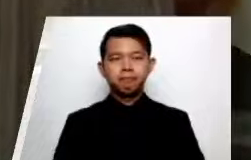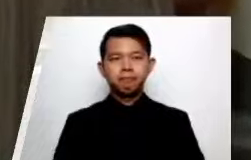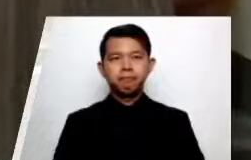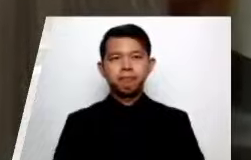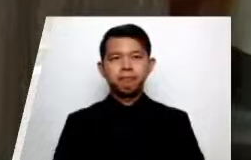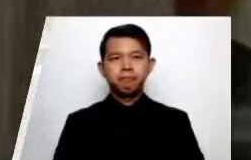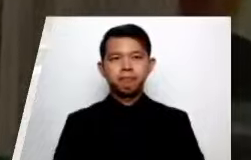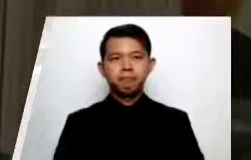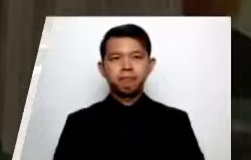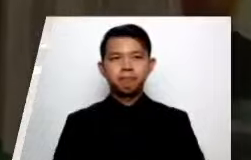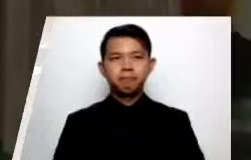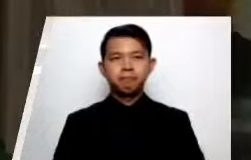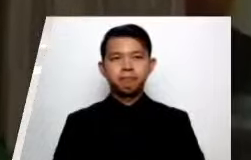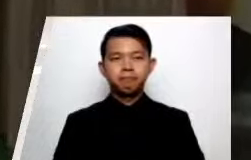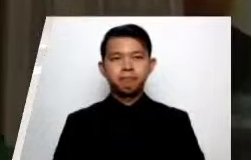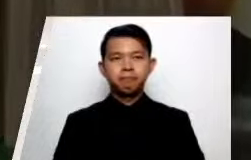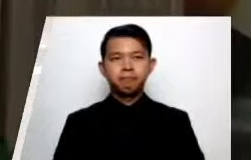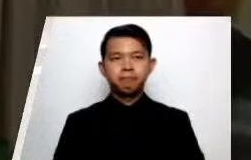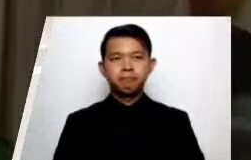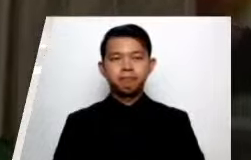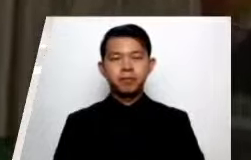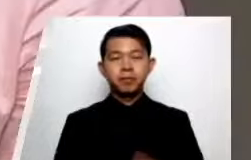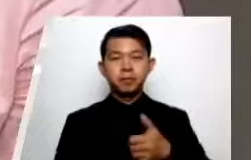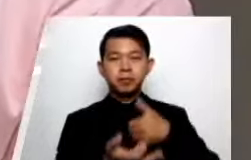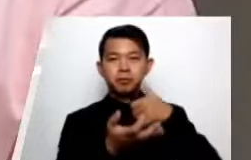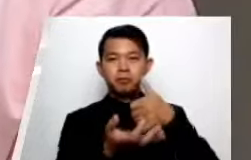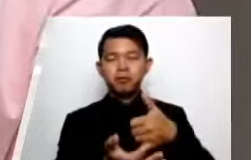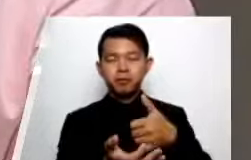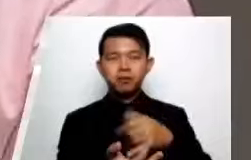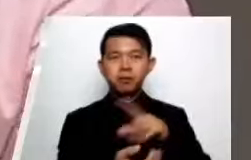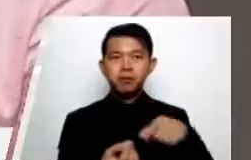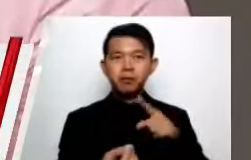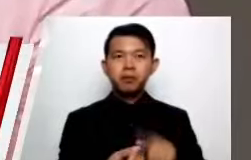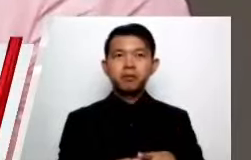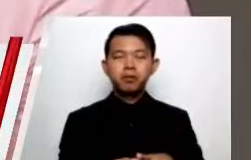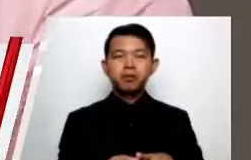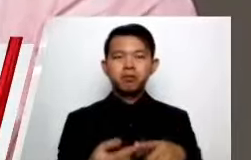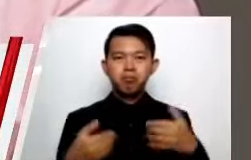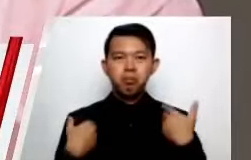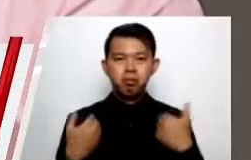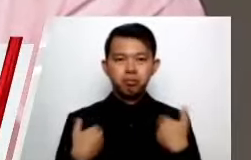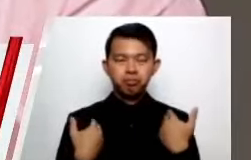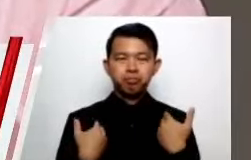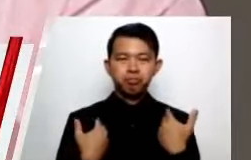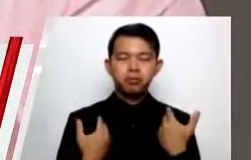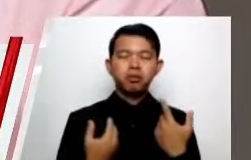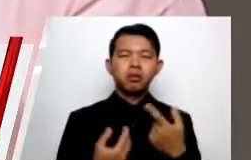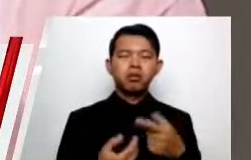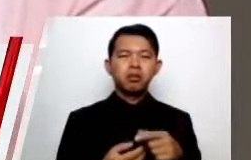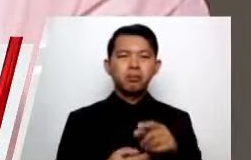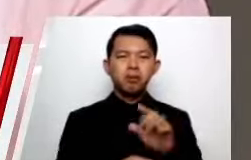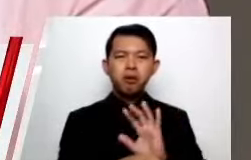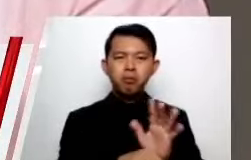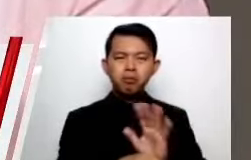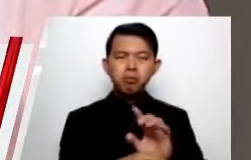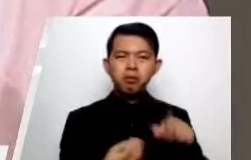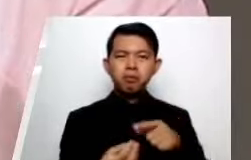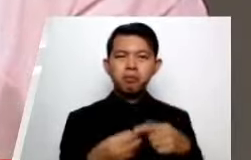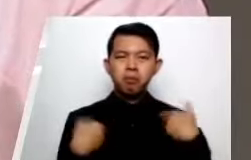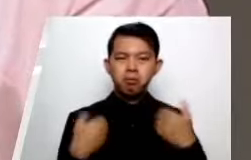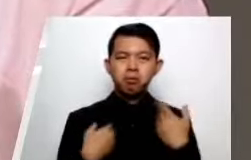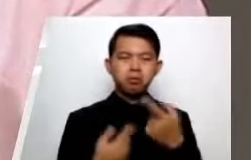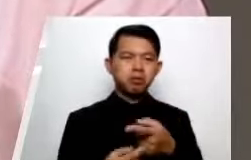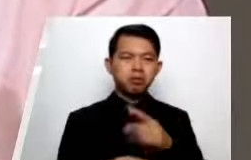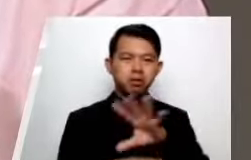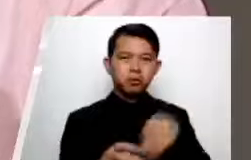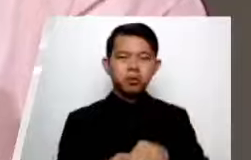na tungkol sa mga Menor De Edad na nasasangkot sa krimen hopefully makatulong siya sa publiko at sa ating mga mambabatas para makagawa tayo ng mga